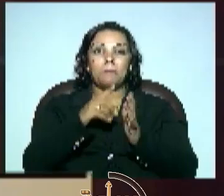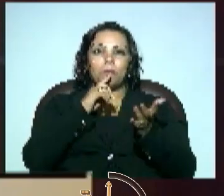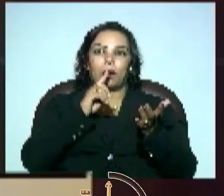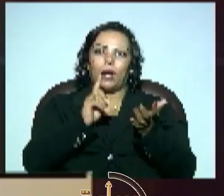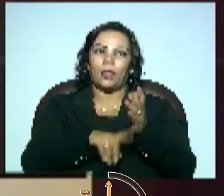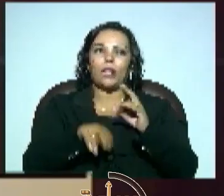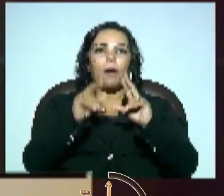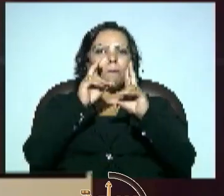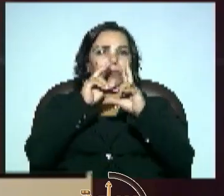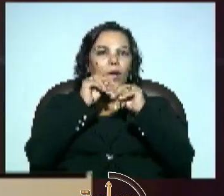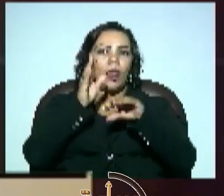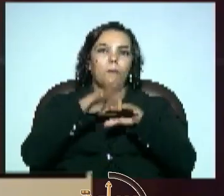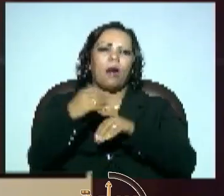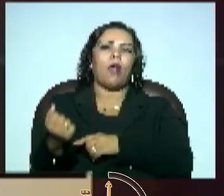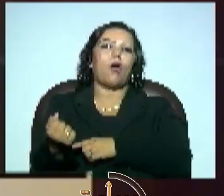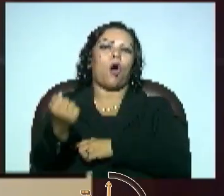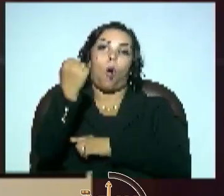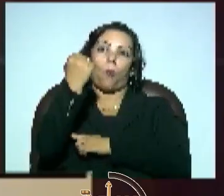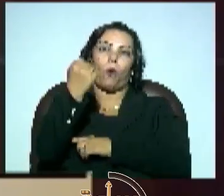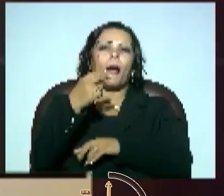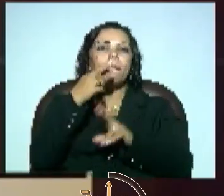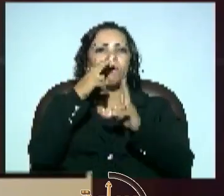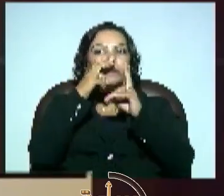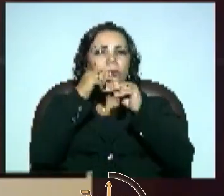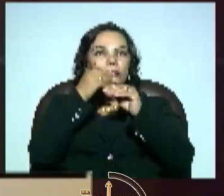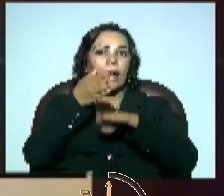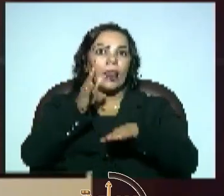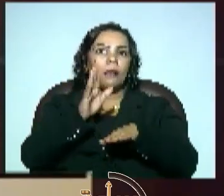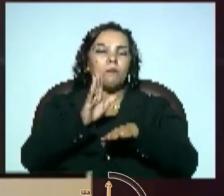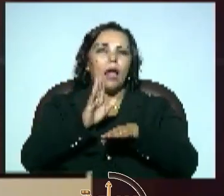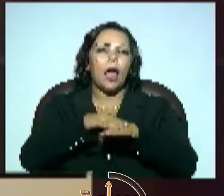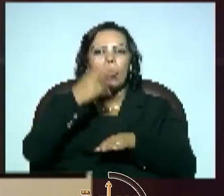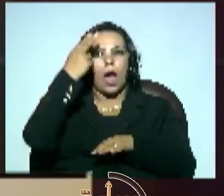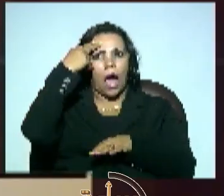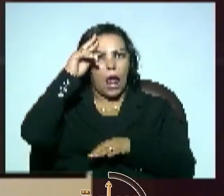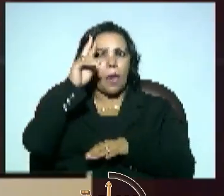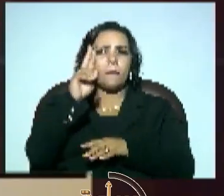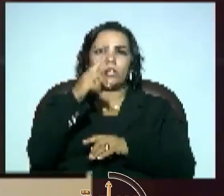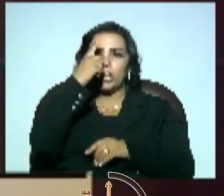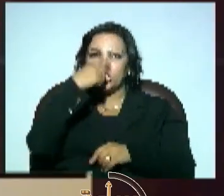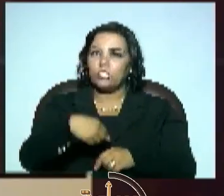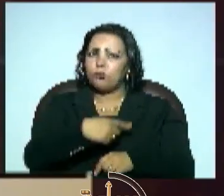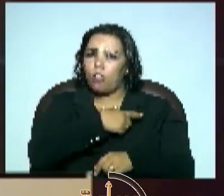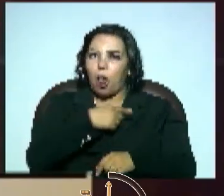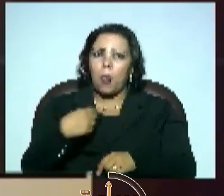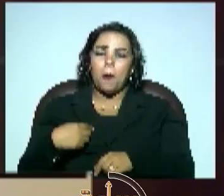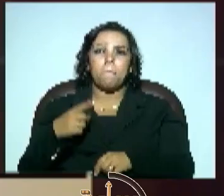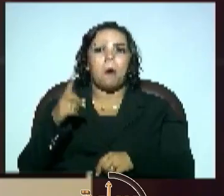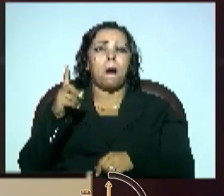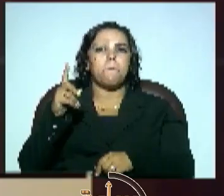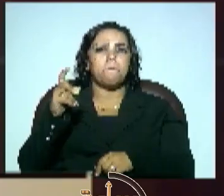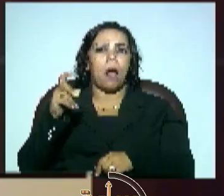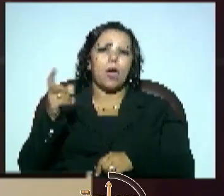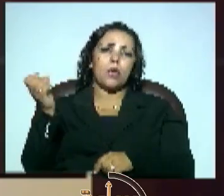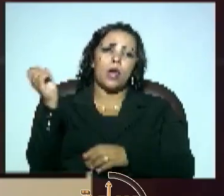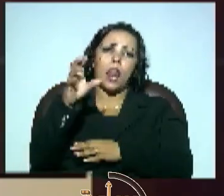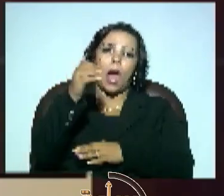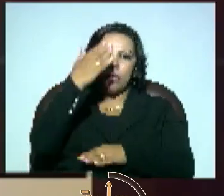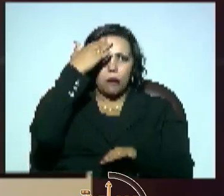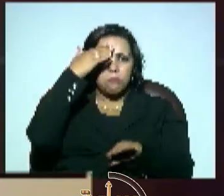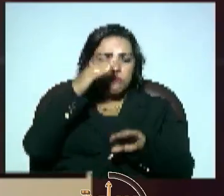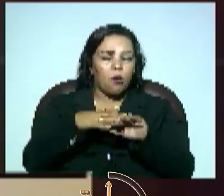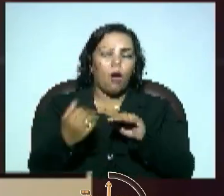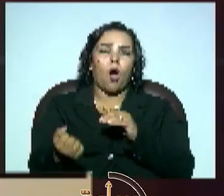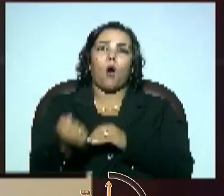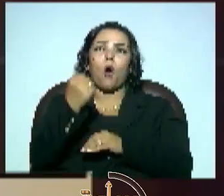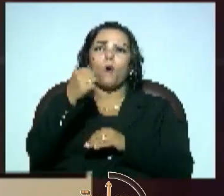احنا بنتكلم على القوة، واحنا بنتكلم على علامة الصليب، وبنتكلم على مية اللقان، يعني قوة الكنيسة وقوة